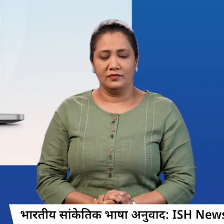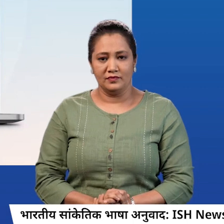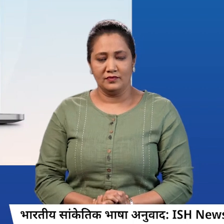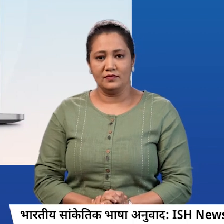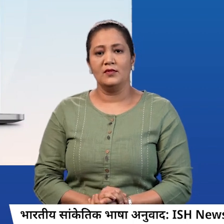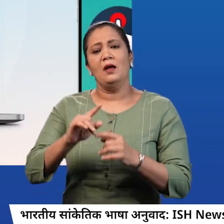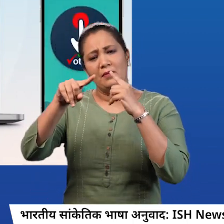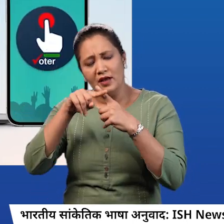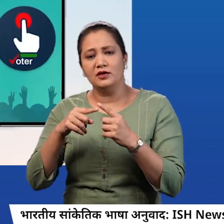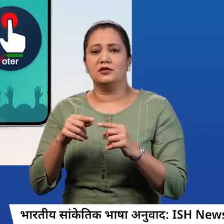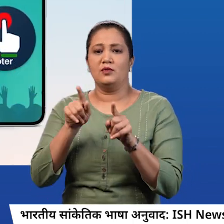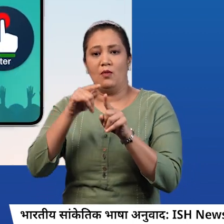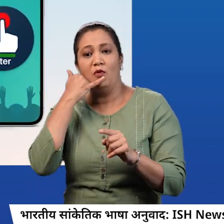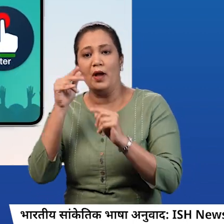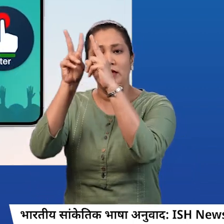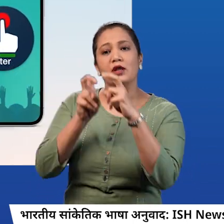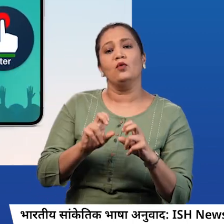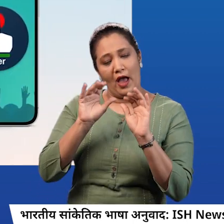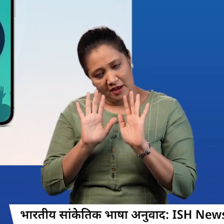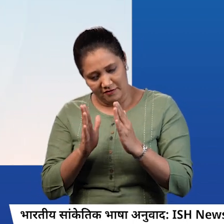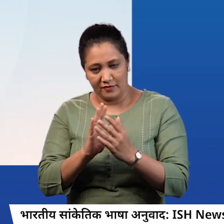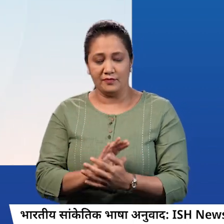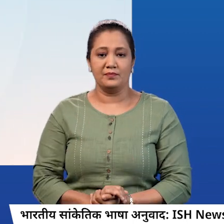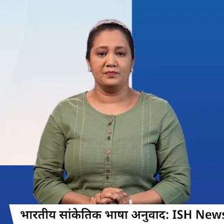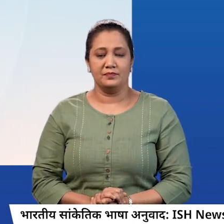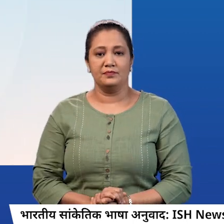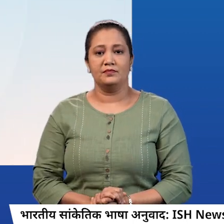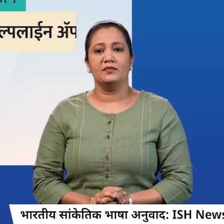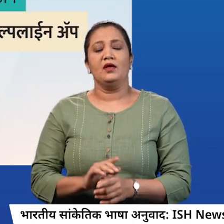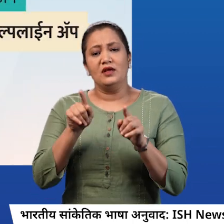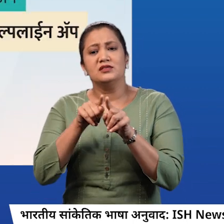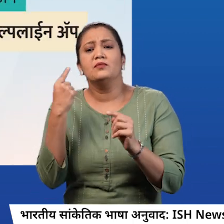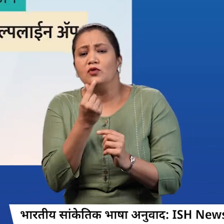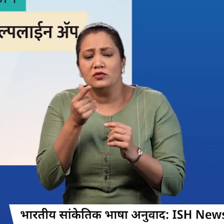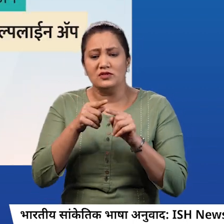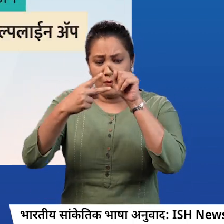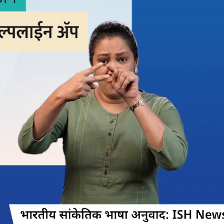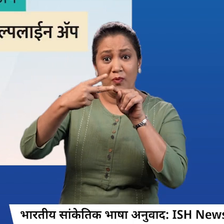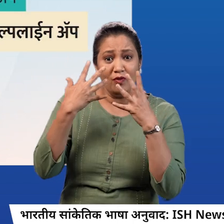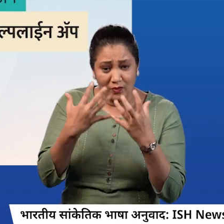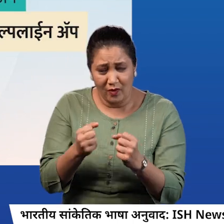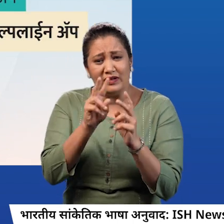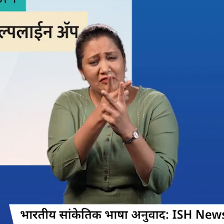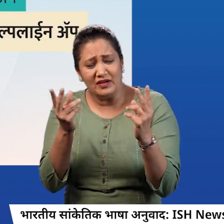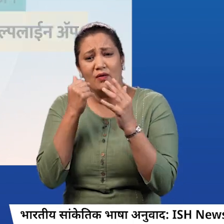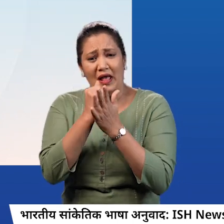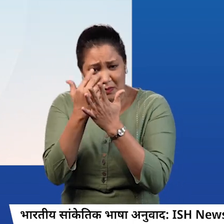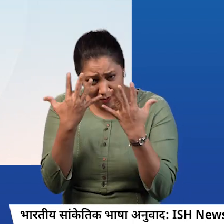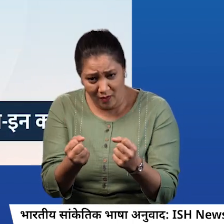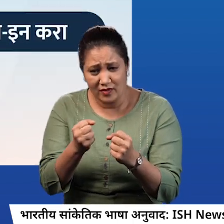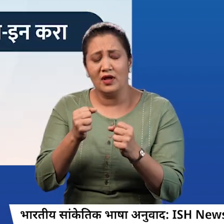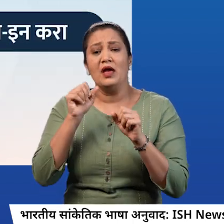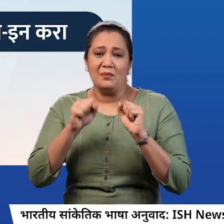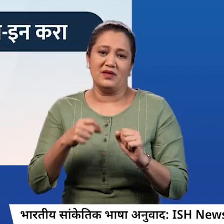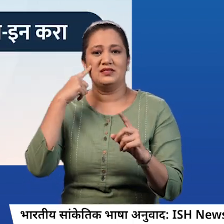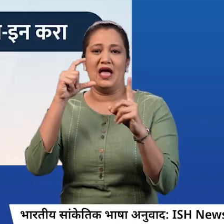voters.eci.gov.in हे संकेतस्थळ आणि वोटर हेल्पलाईन हे मोबाईल ॲप उपलब्ध करून दिलंय. अर्थात या व्यासपीठांवरच्या सेवांचा लाभ घेण्यासाठी